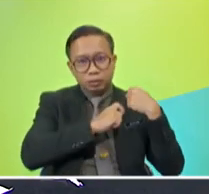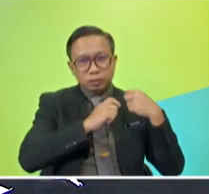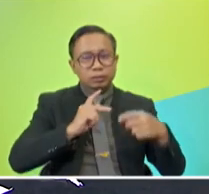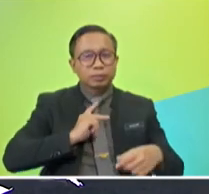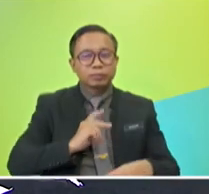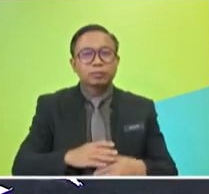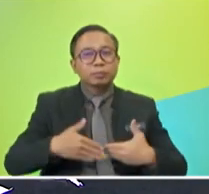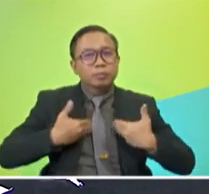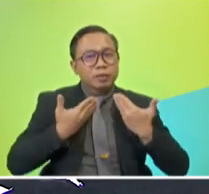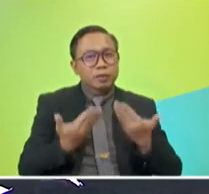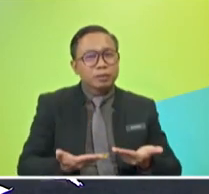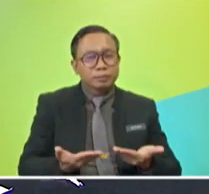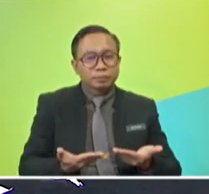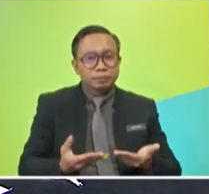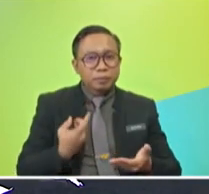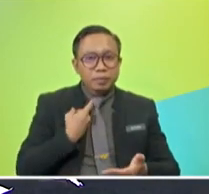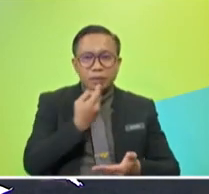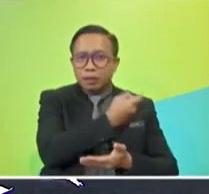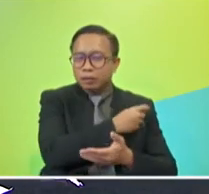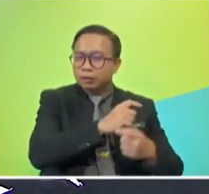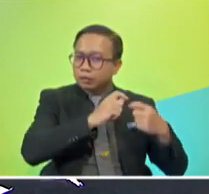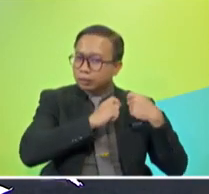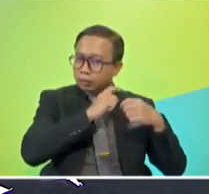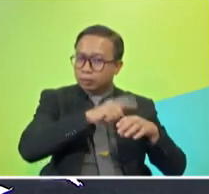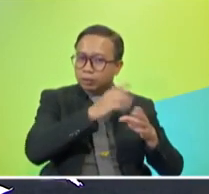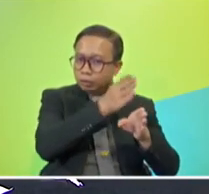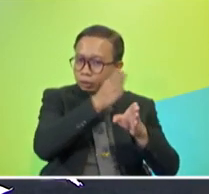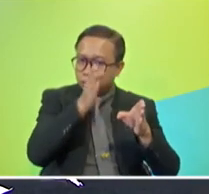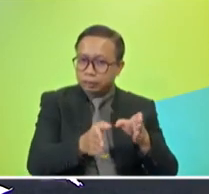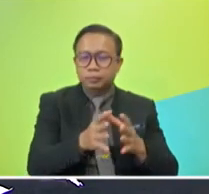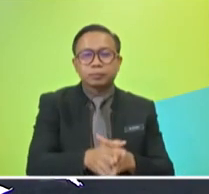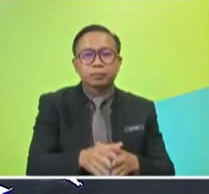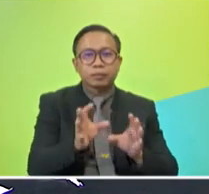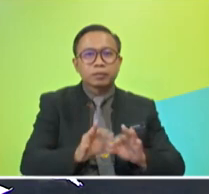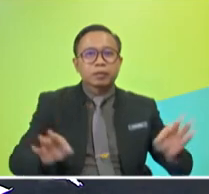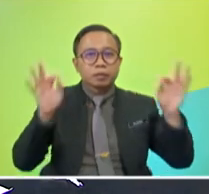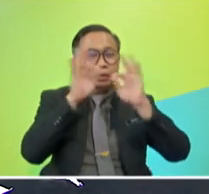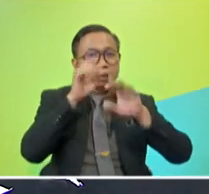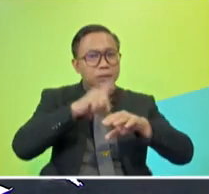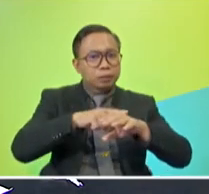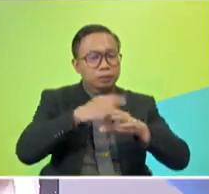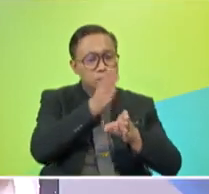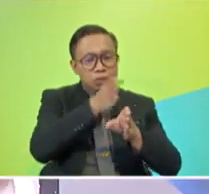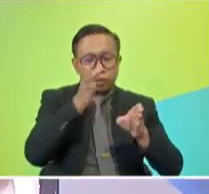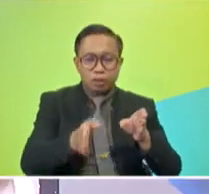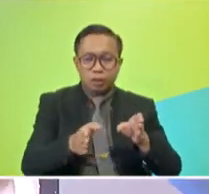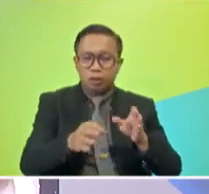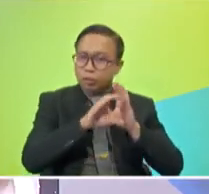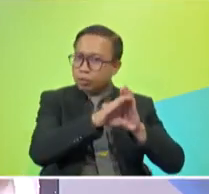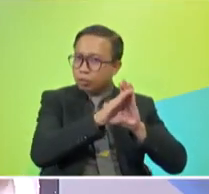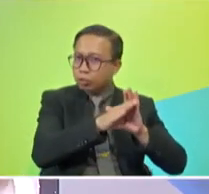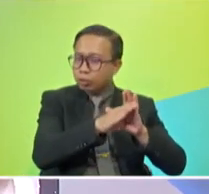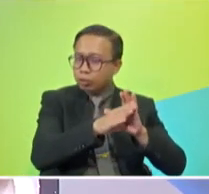bagaimana kita bertanggung jawab terhadap Jiran Oke kepentingan bertanggung jawab terhadap Jiran contoh